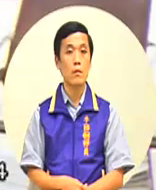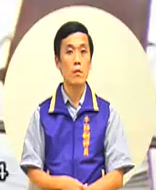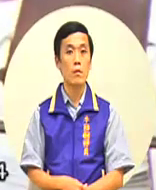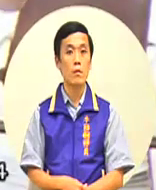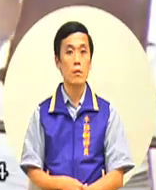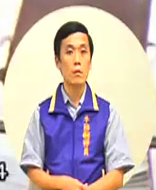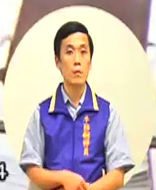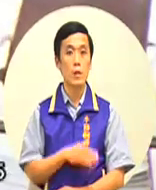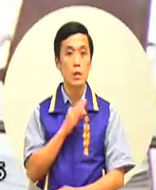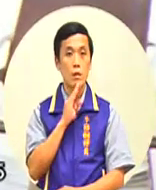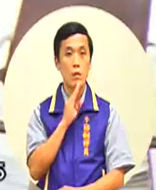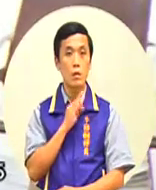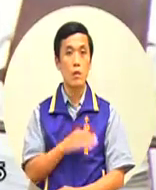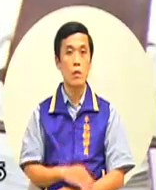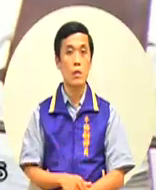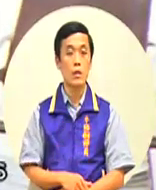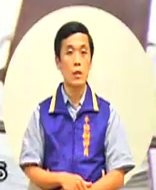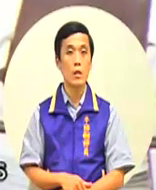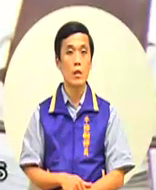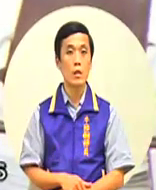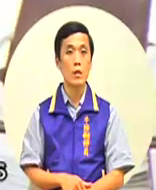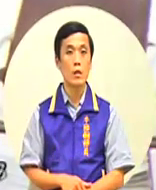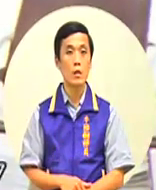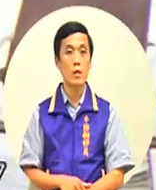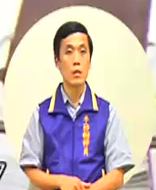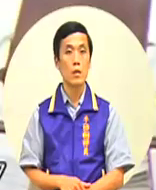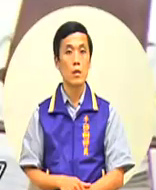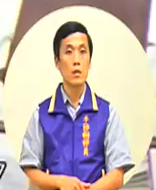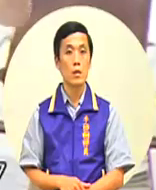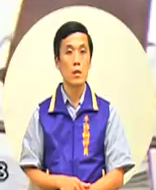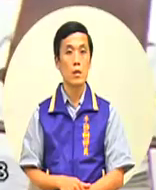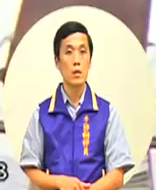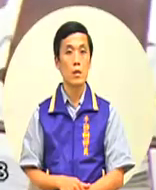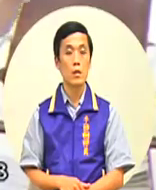是，是，